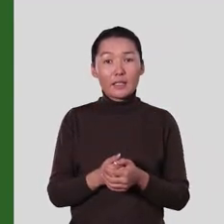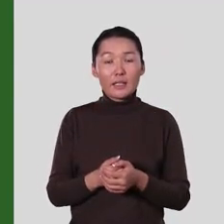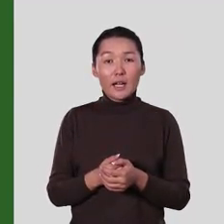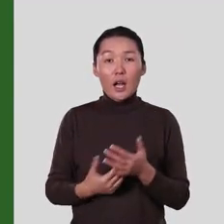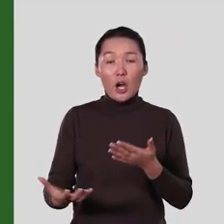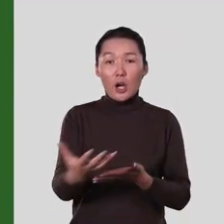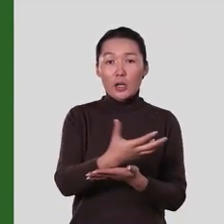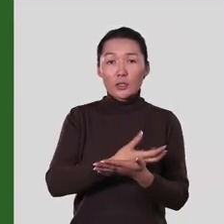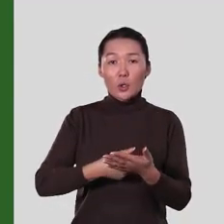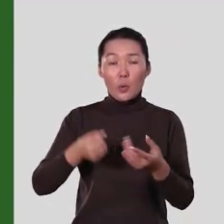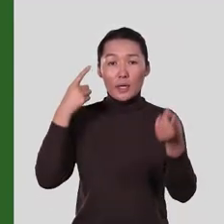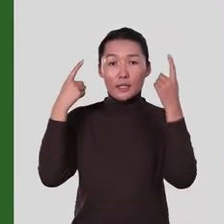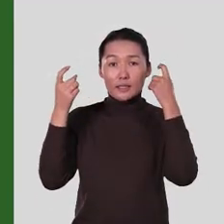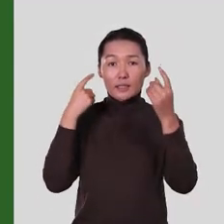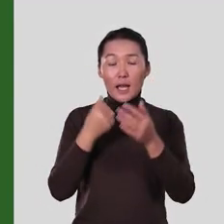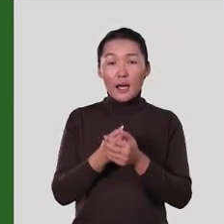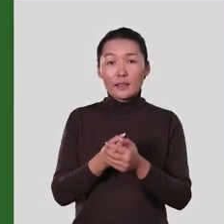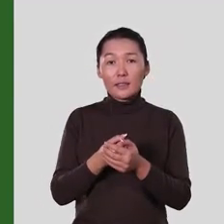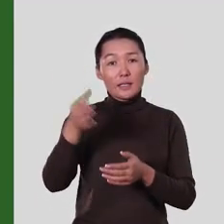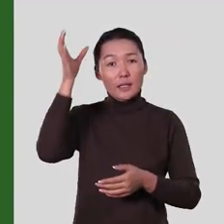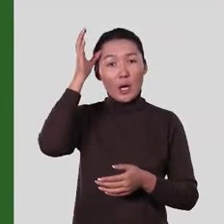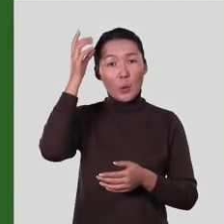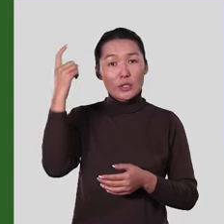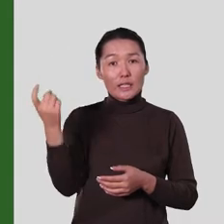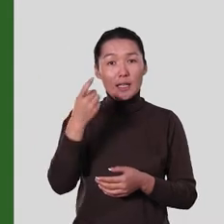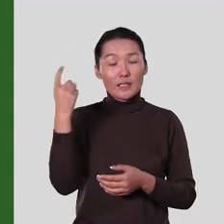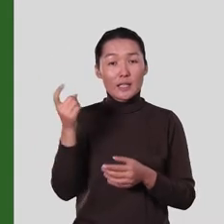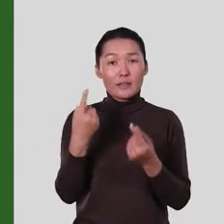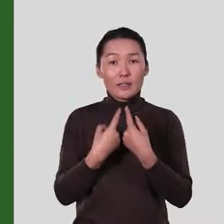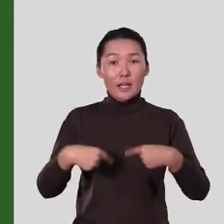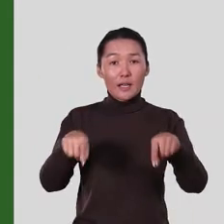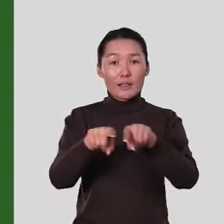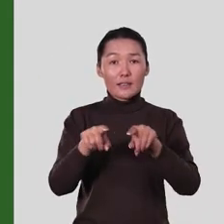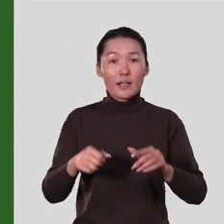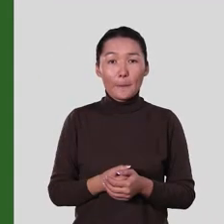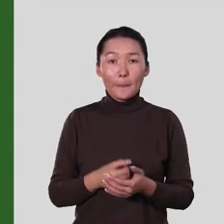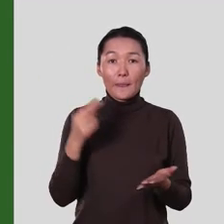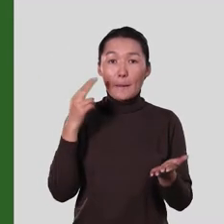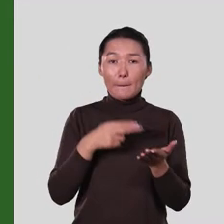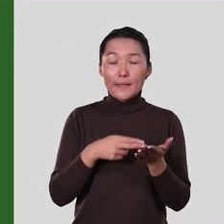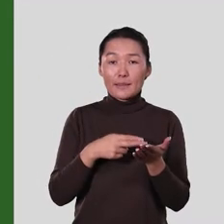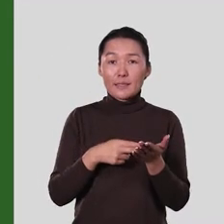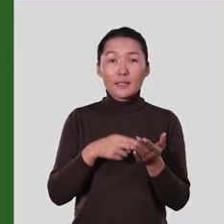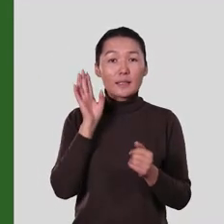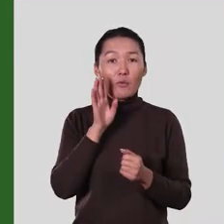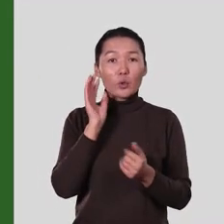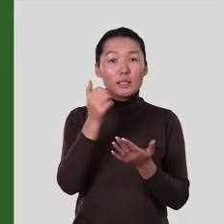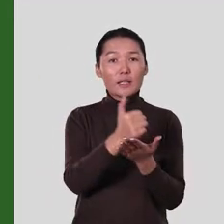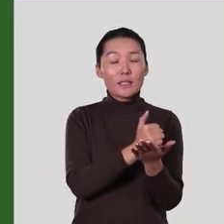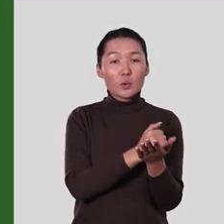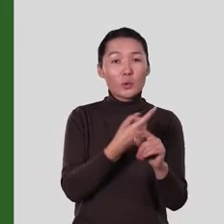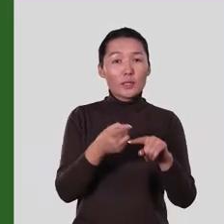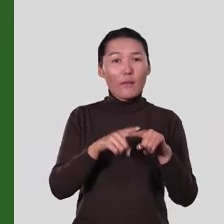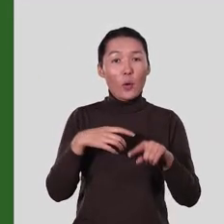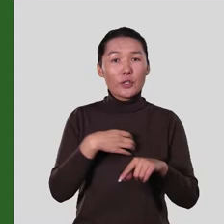собраны данные для научных и хозяйственных организаций. При оценке водных ресурсов